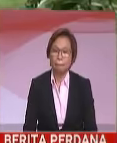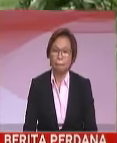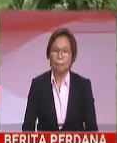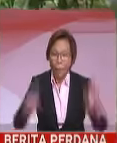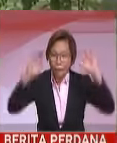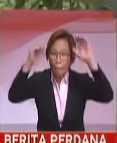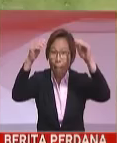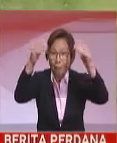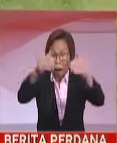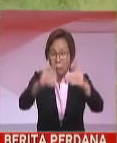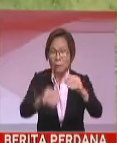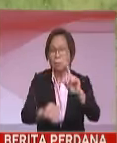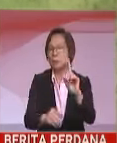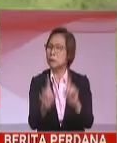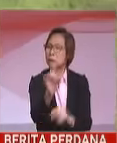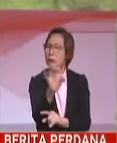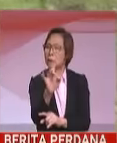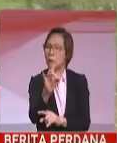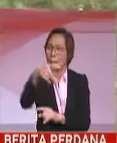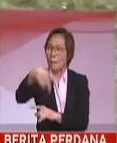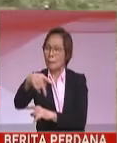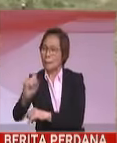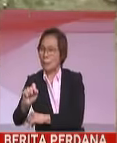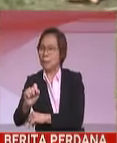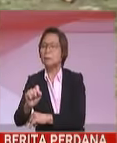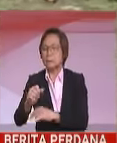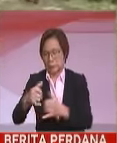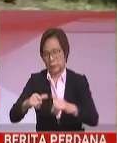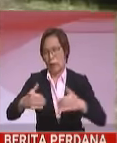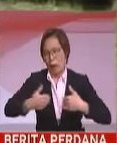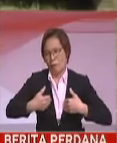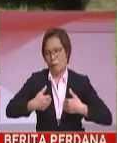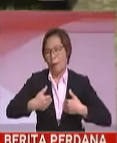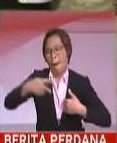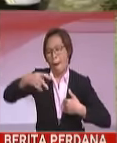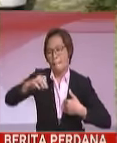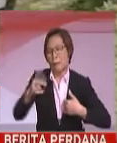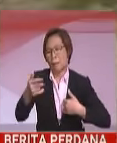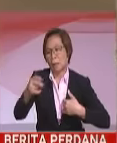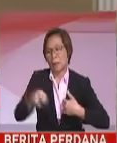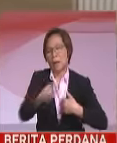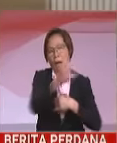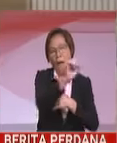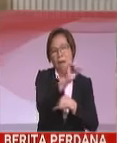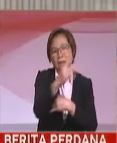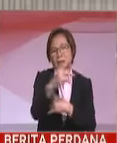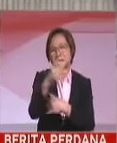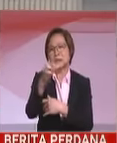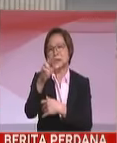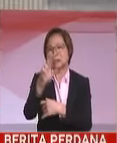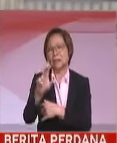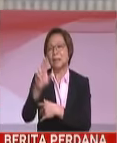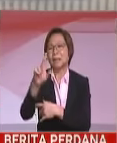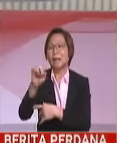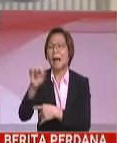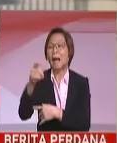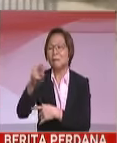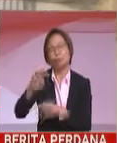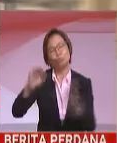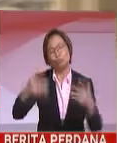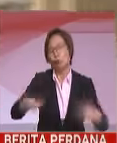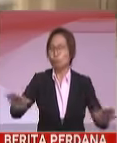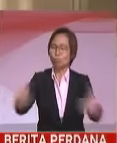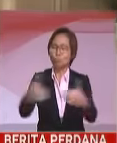Di Pahang pula, satu-satunya PPS masih aktif di daerah Pekan iaitu di SK Seri Terentang telah ditutup